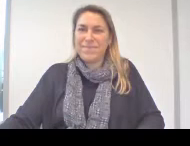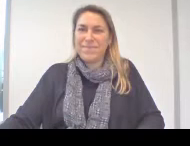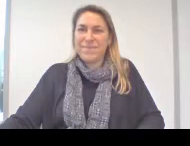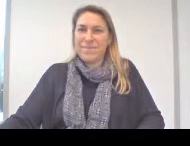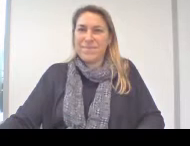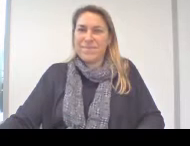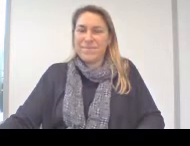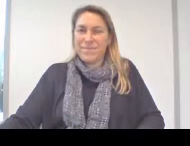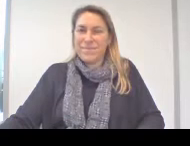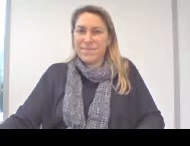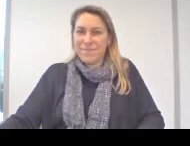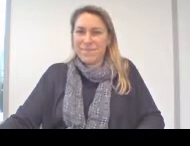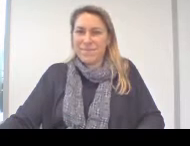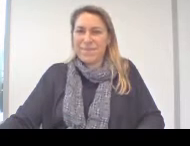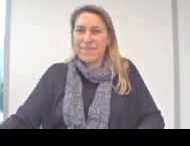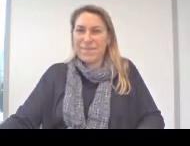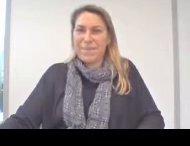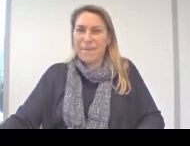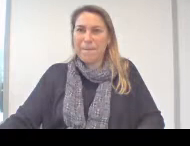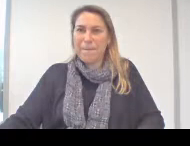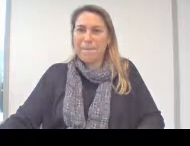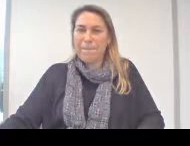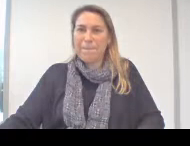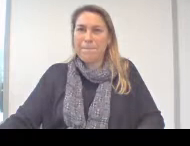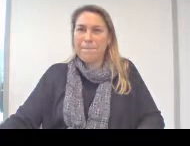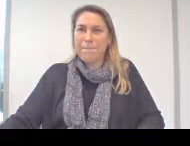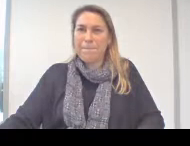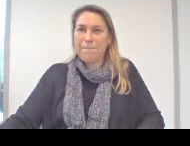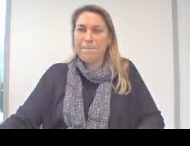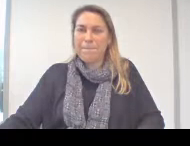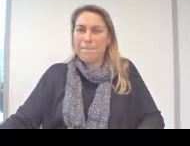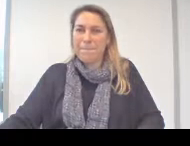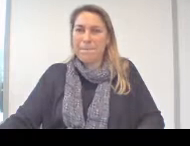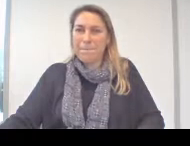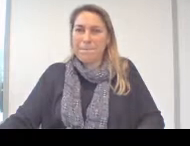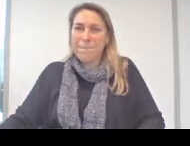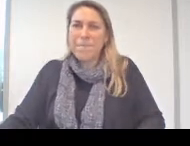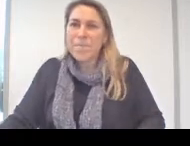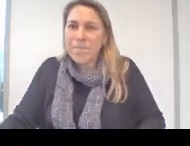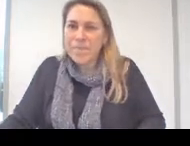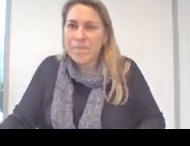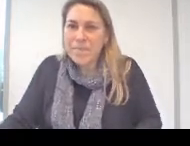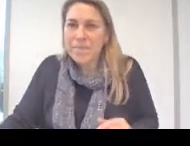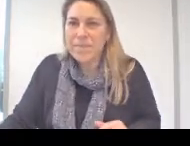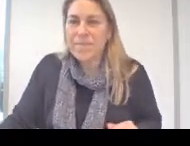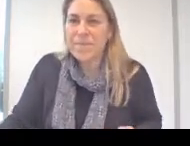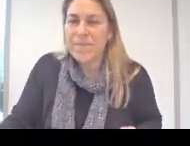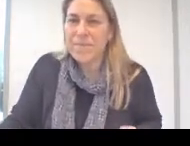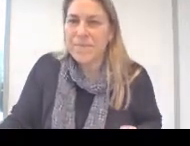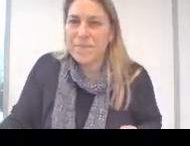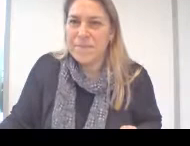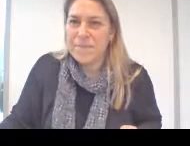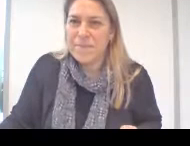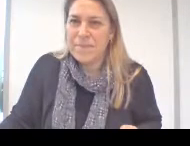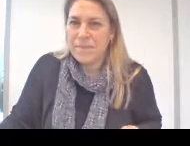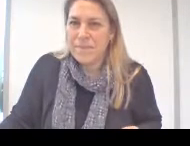place. Ce qui veut dire bien évidemment des compétences techniques, mais aussi, et on l'a dit,